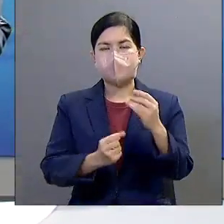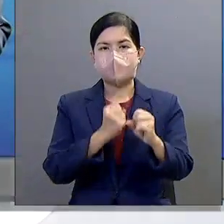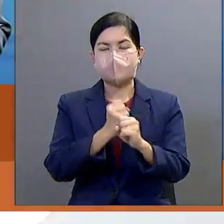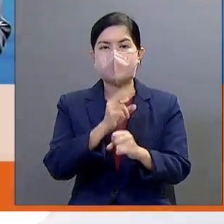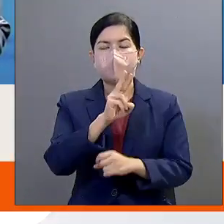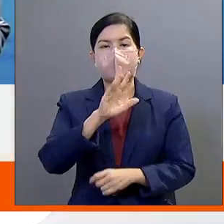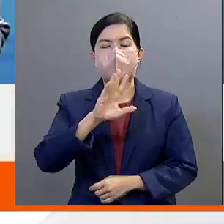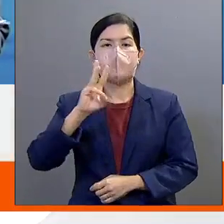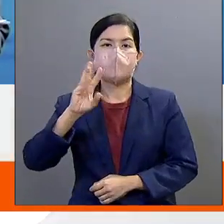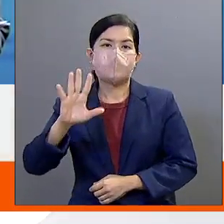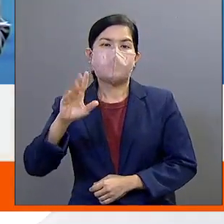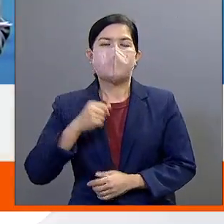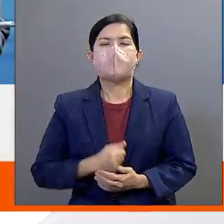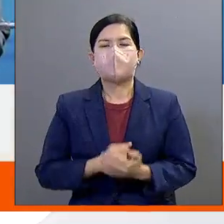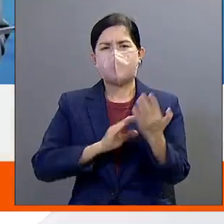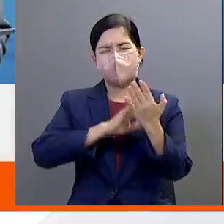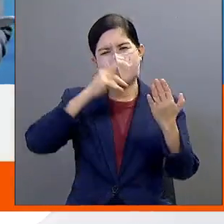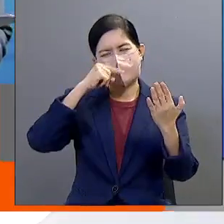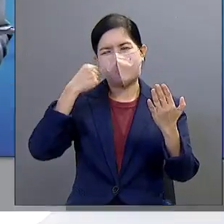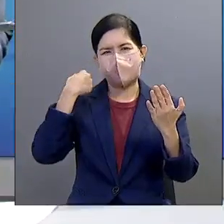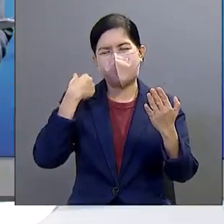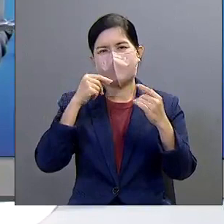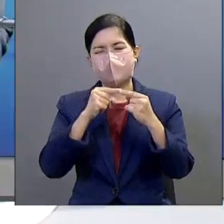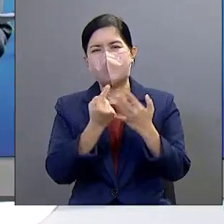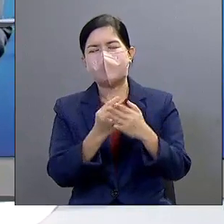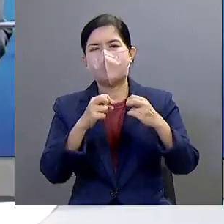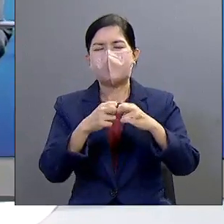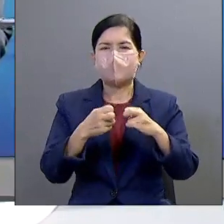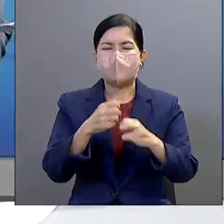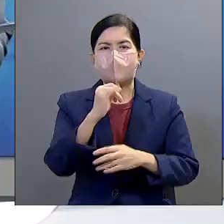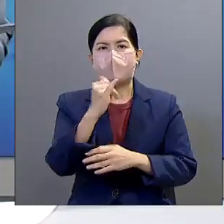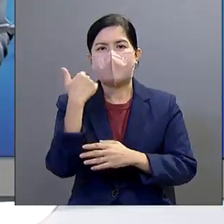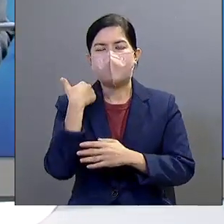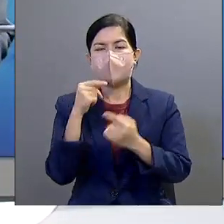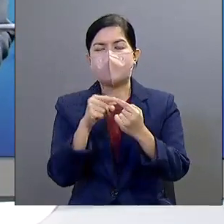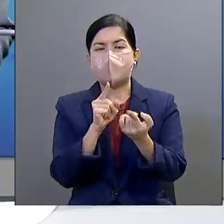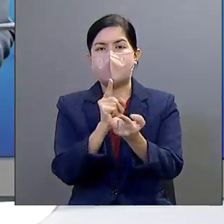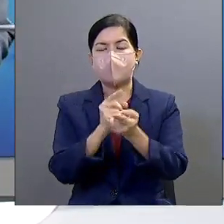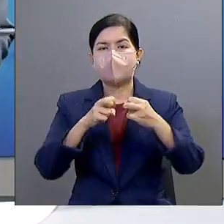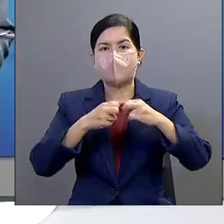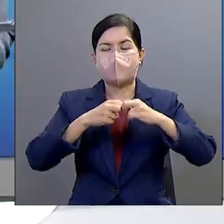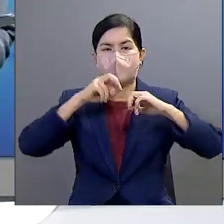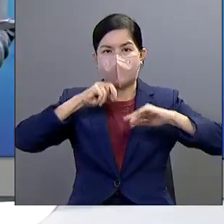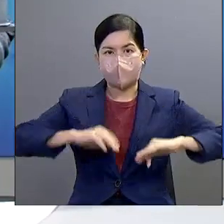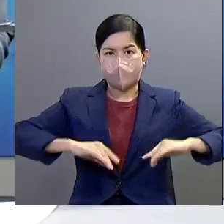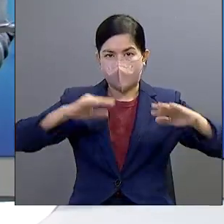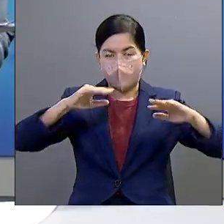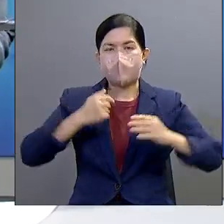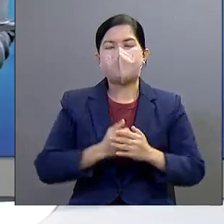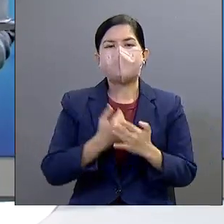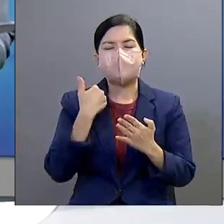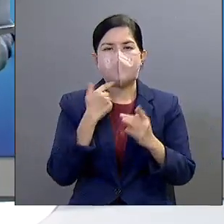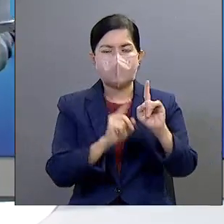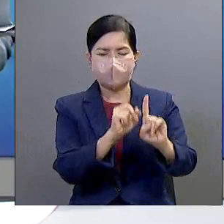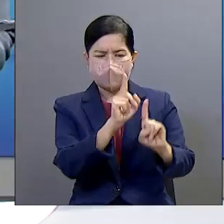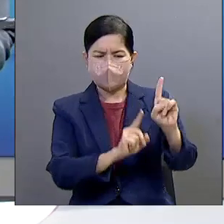2565ไทยมีความเสี่ยงที่จะเจอกับภาวะน้ำท่วมในบางพื้นที่นะคะมีสัญญาณชัดเจนค่ะดัชนีสมุทรสาครนะคะแล้วก็มีปริม